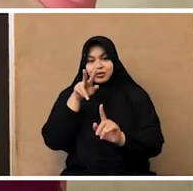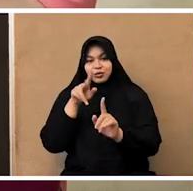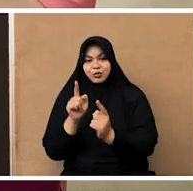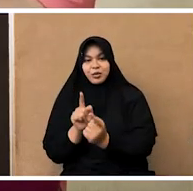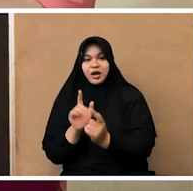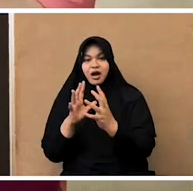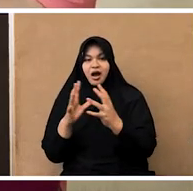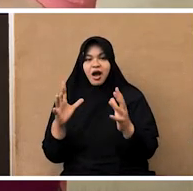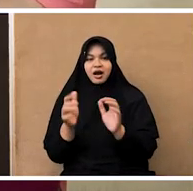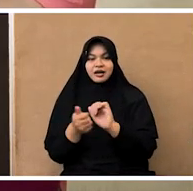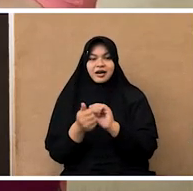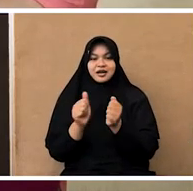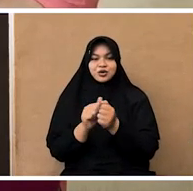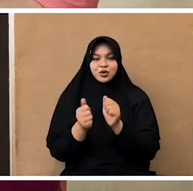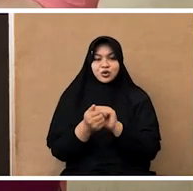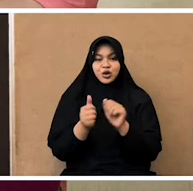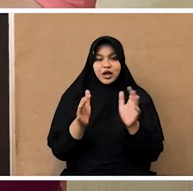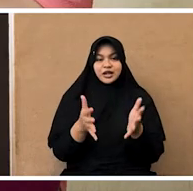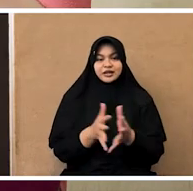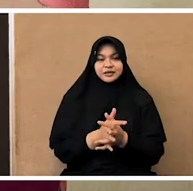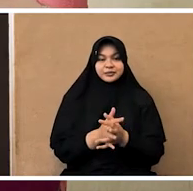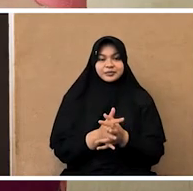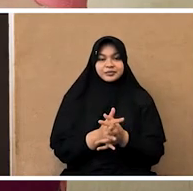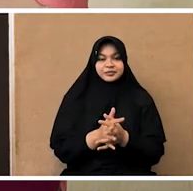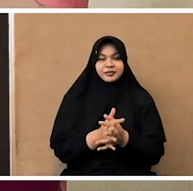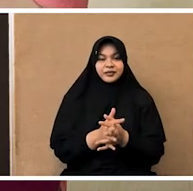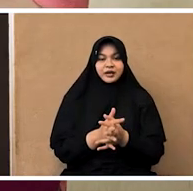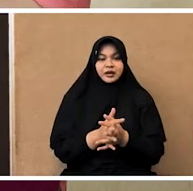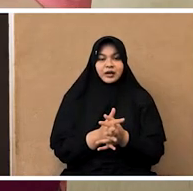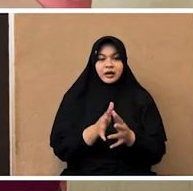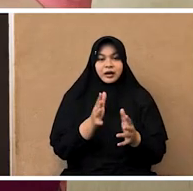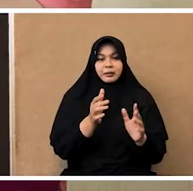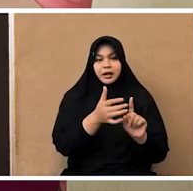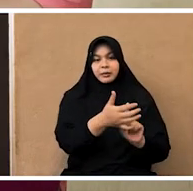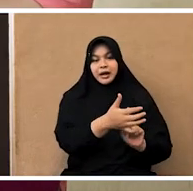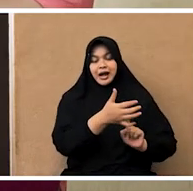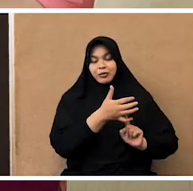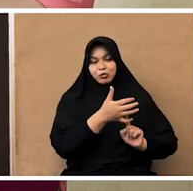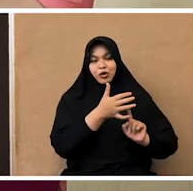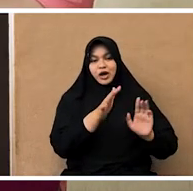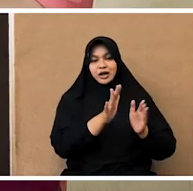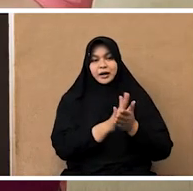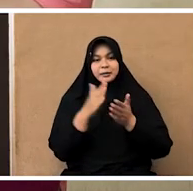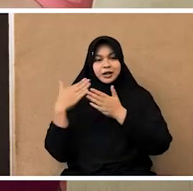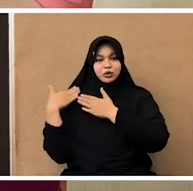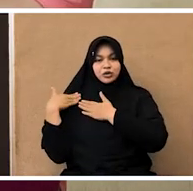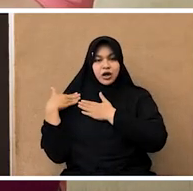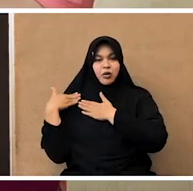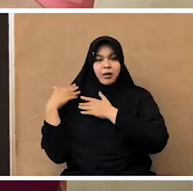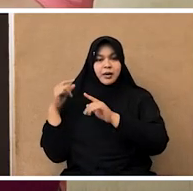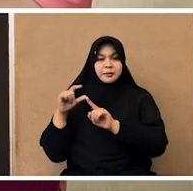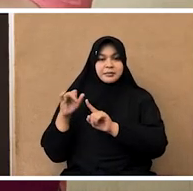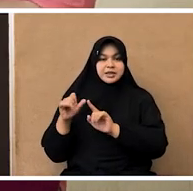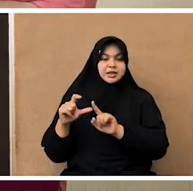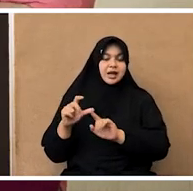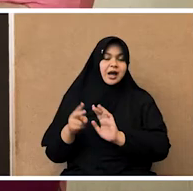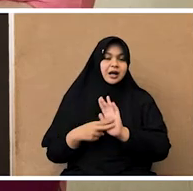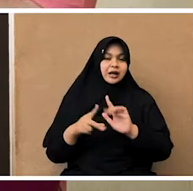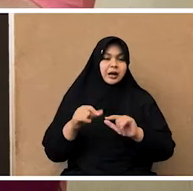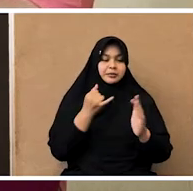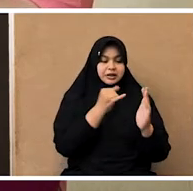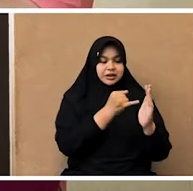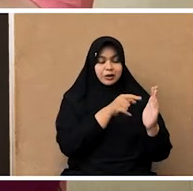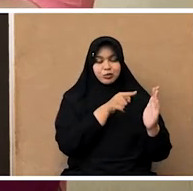di berbagai kasus mau baik itu Pengampuan maupun Pertanggungjawaban pidana penilaian terhadap seseorang itu bukan karena